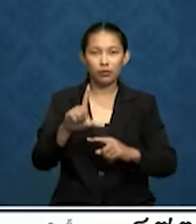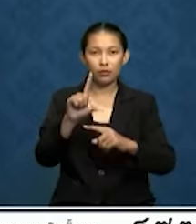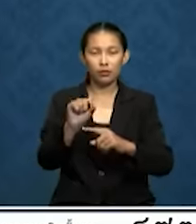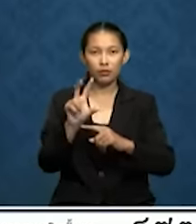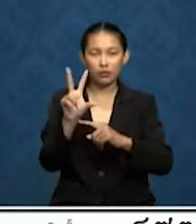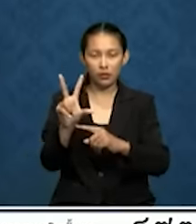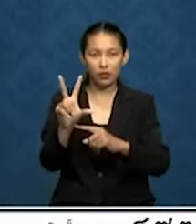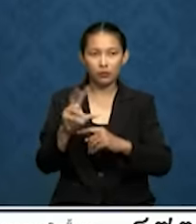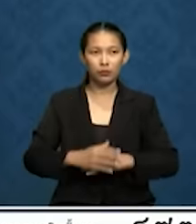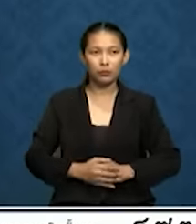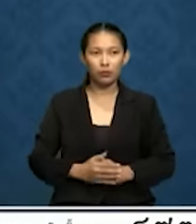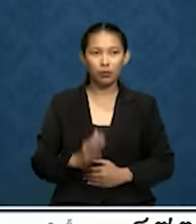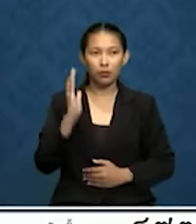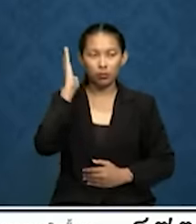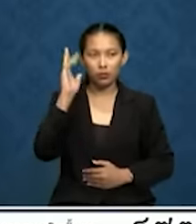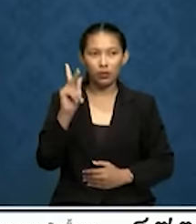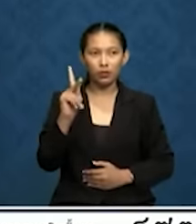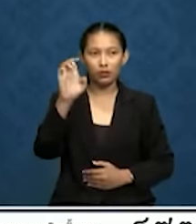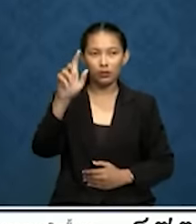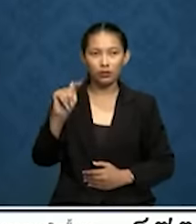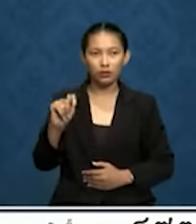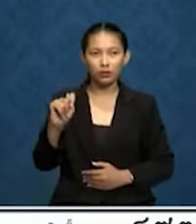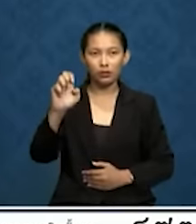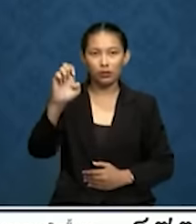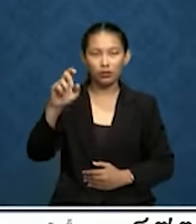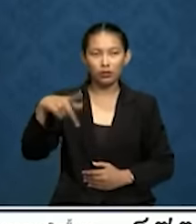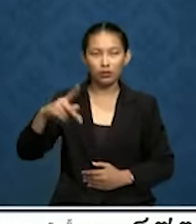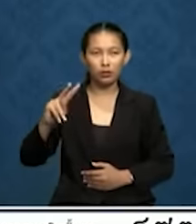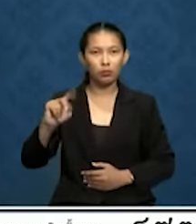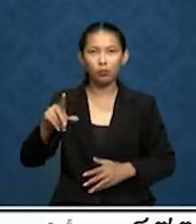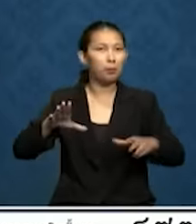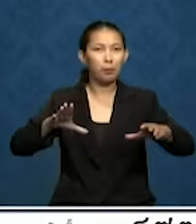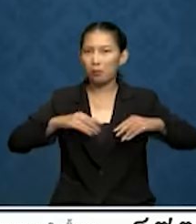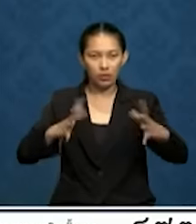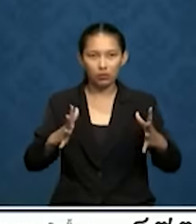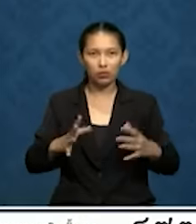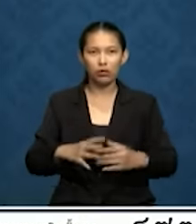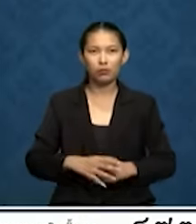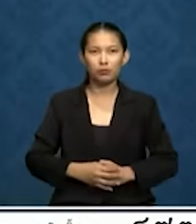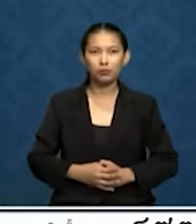23นายกิตติพลปานพรหมมาศ ไม่เห็นชอบครับ